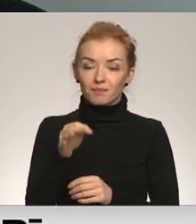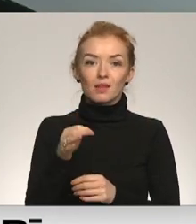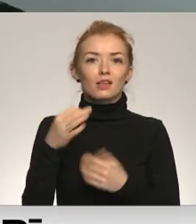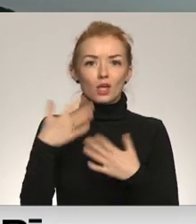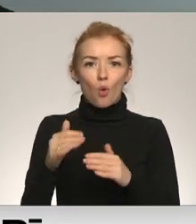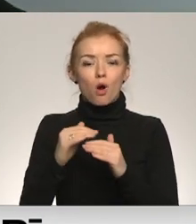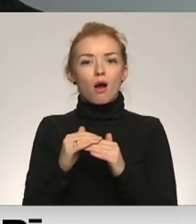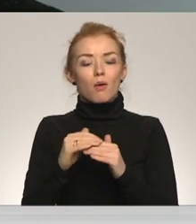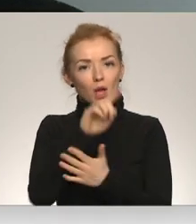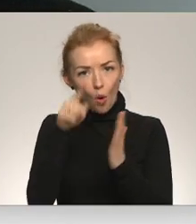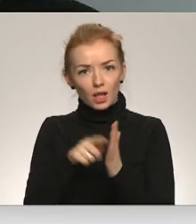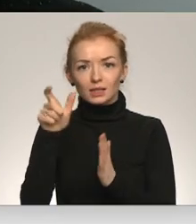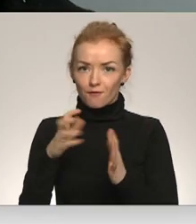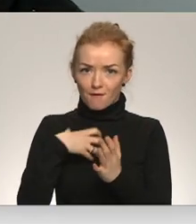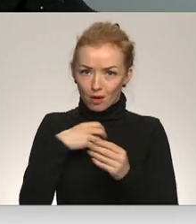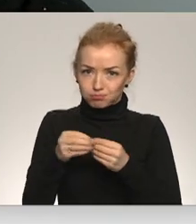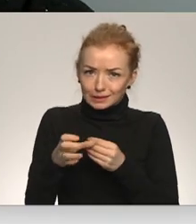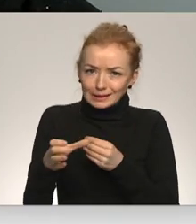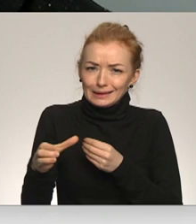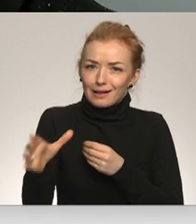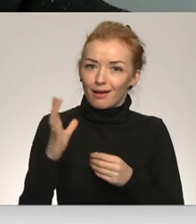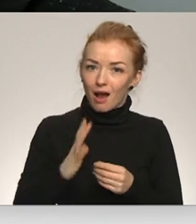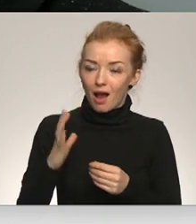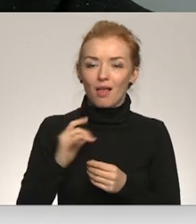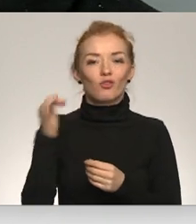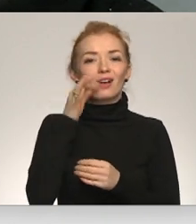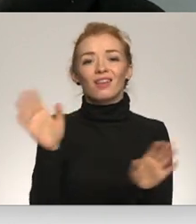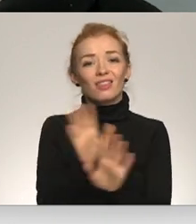jākrāju un protams, tad stāst, ka